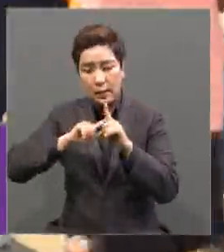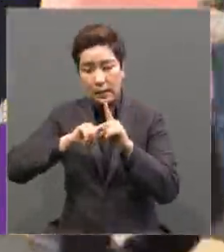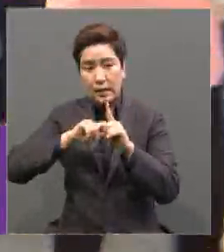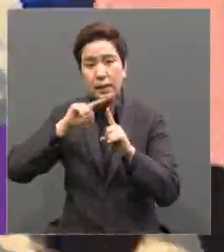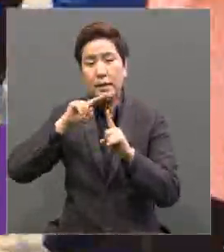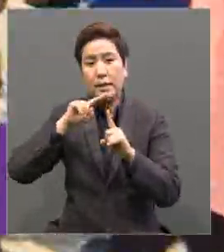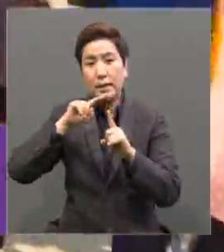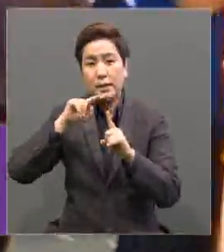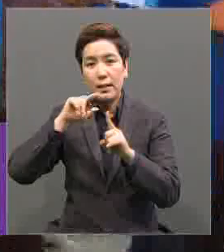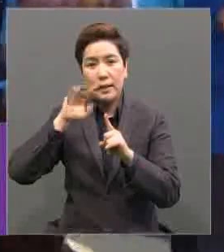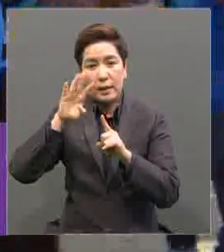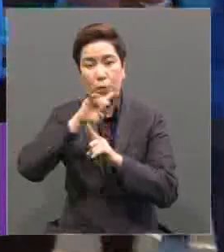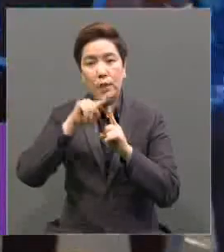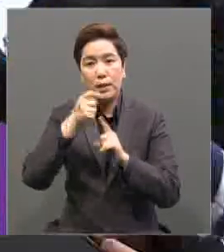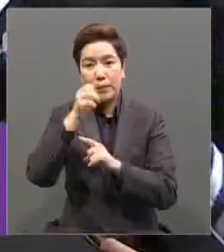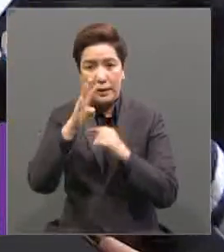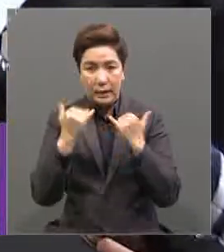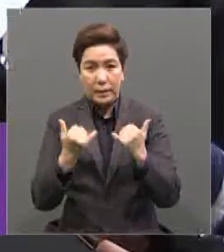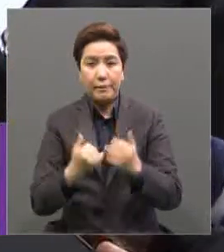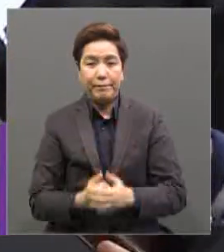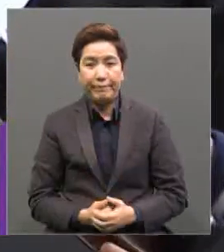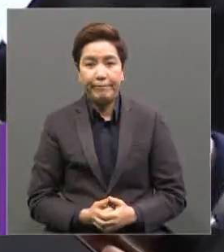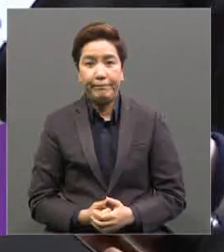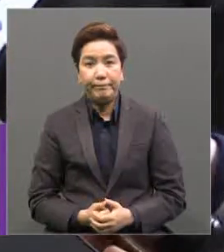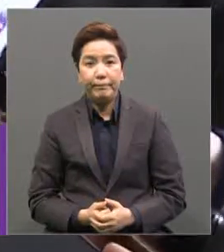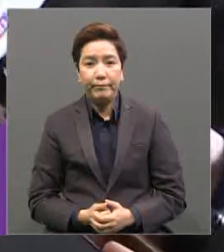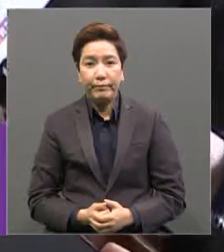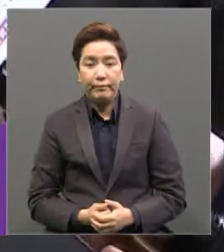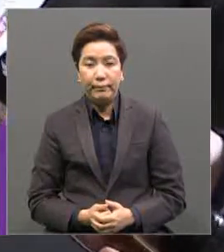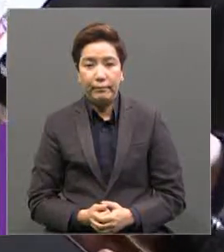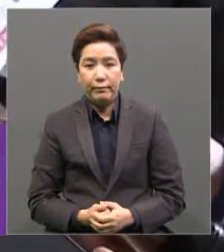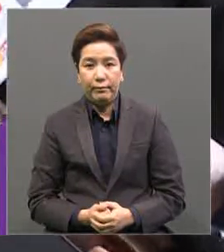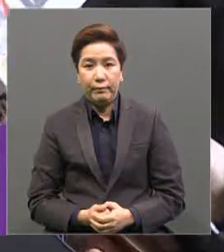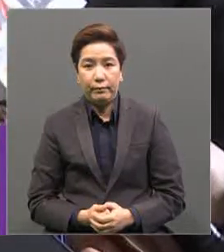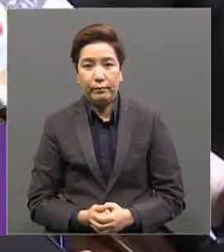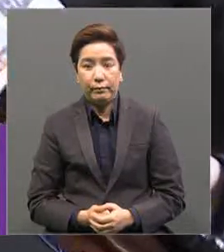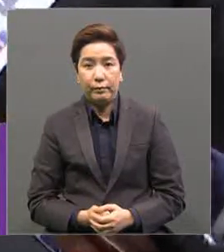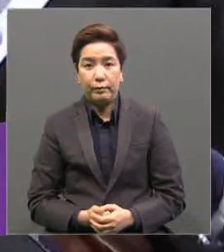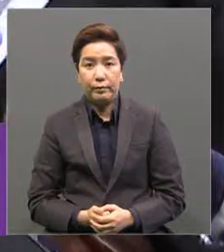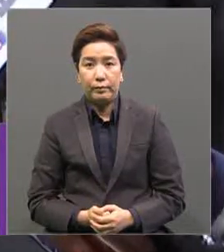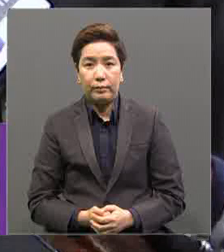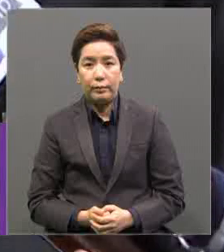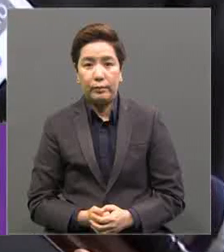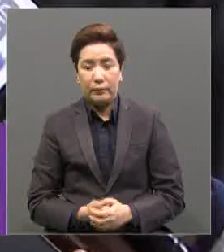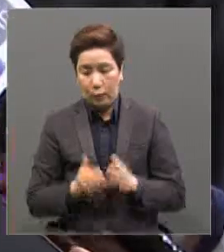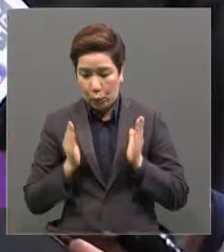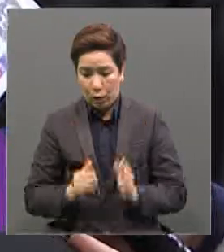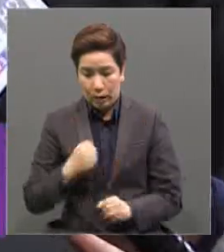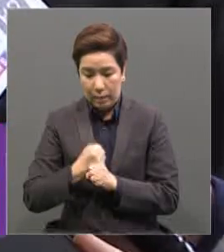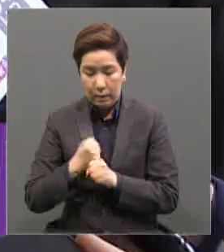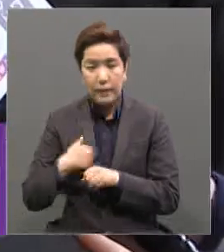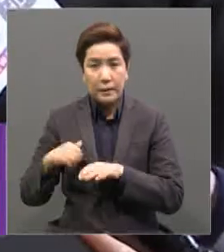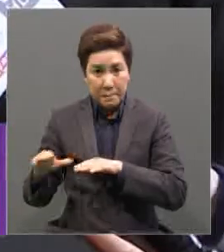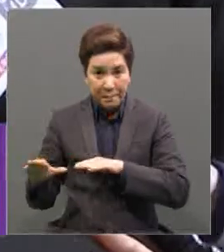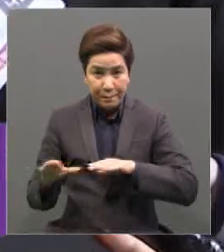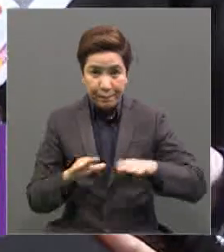ไทม์ไลน์ครับ ก็ทางเจ้าหน้าที่ของเราเตรียมความ